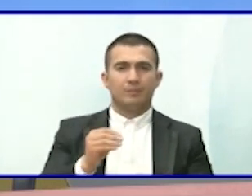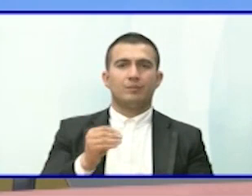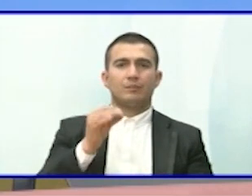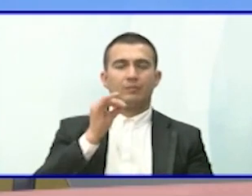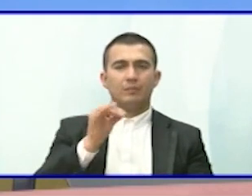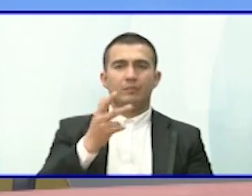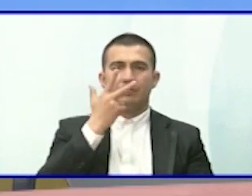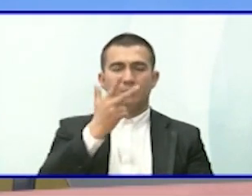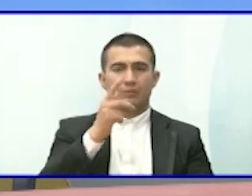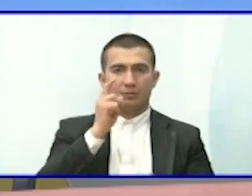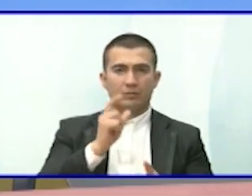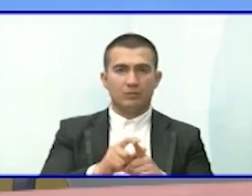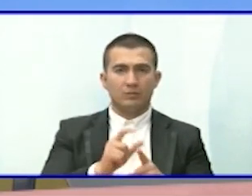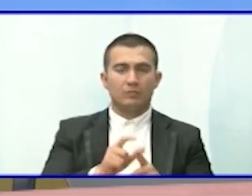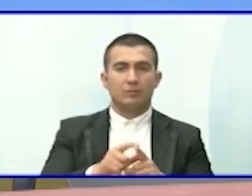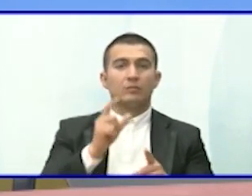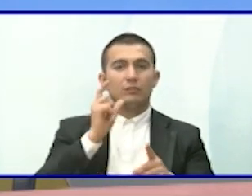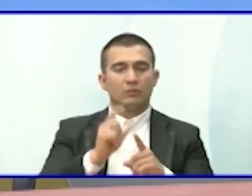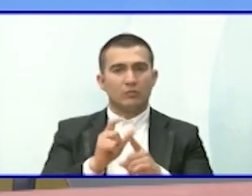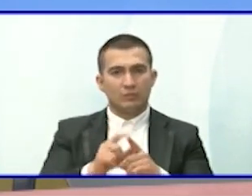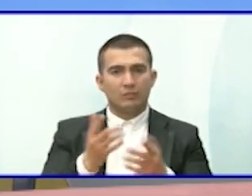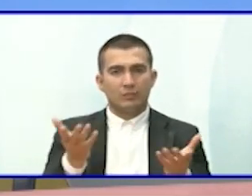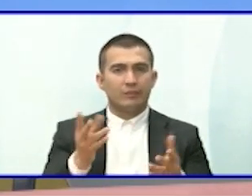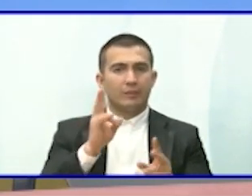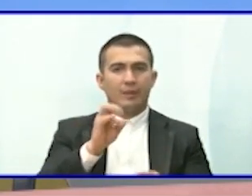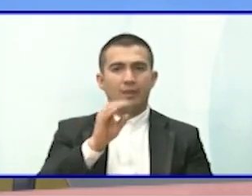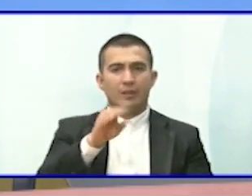трех слов слова нет